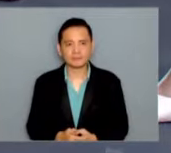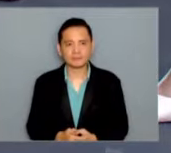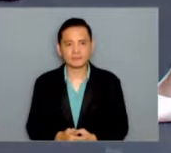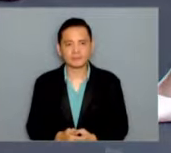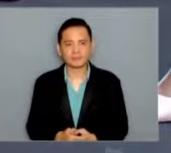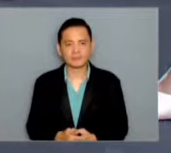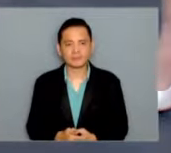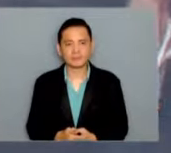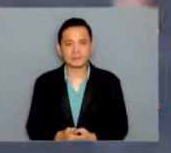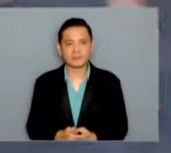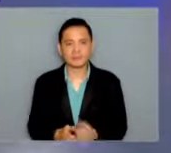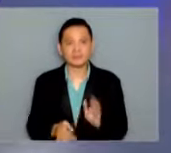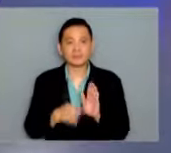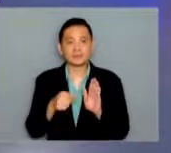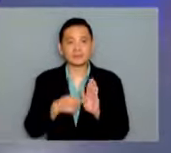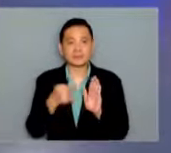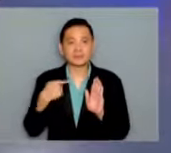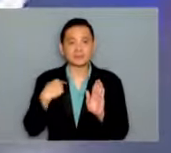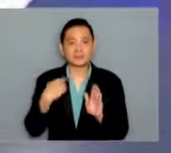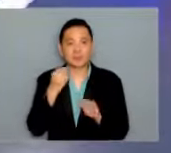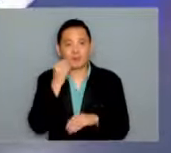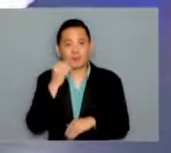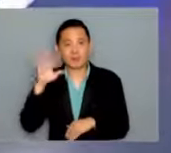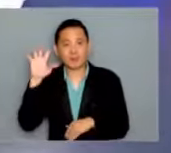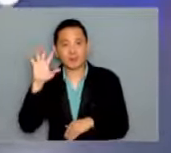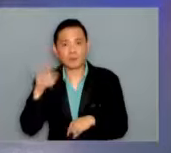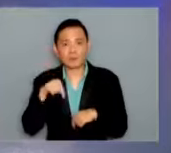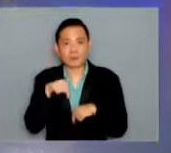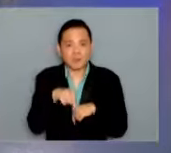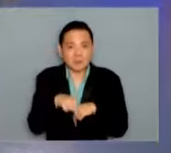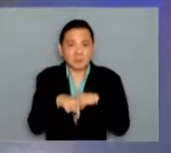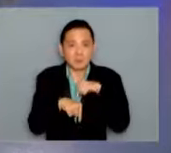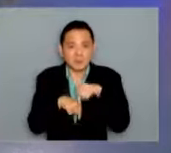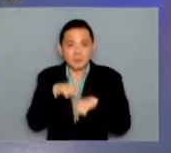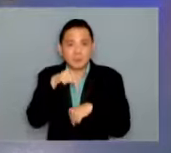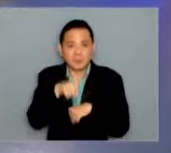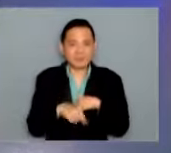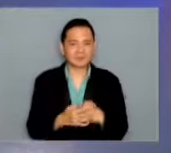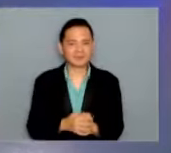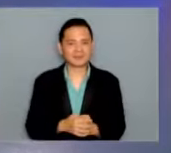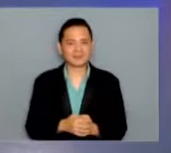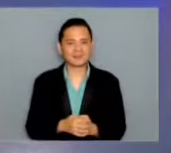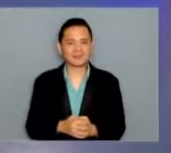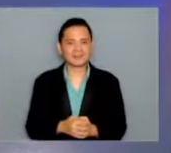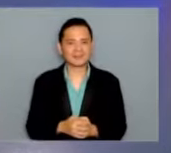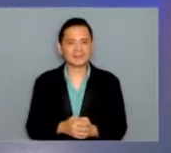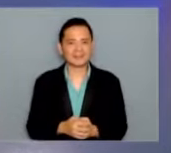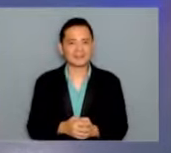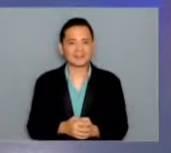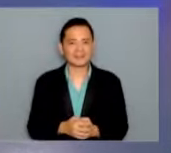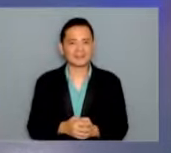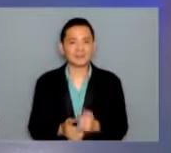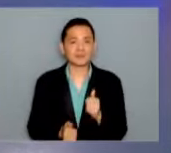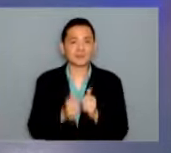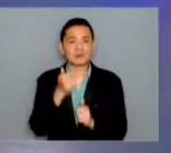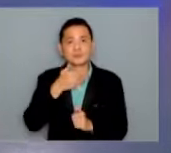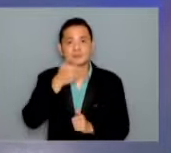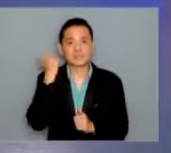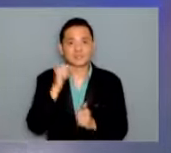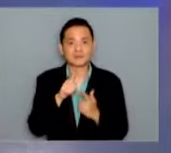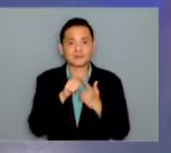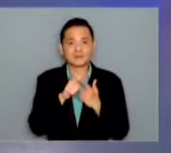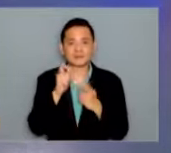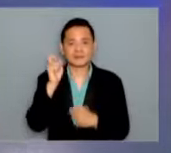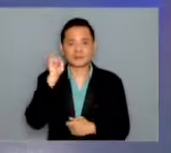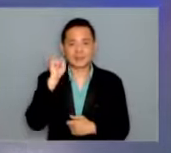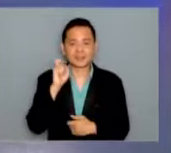kakbang. Yan sir ang ang tawag natin dyan, tiptoes. Yan ang pinaka-efficient, pinaka-mabilis. Pag gusto mong mas